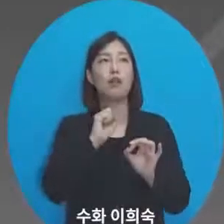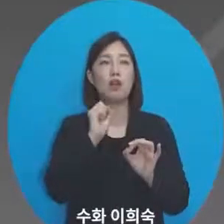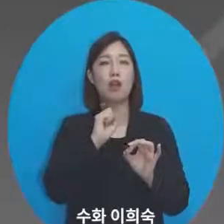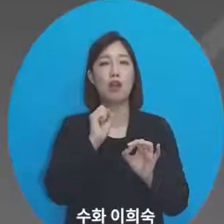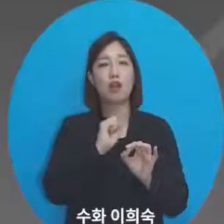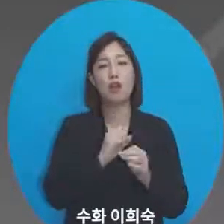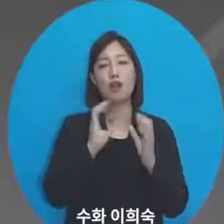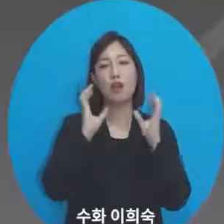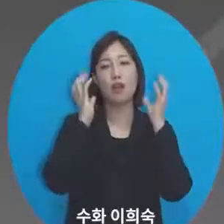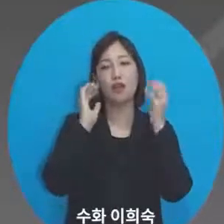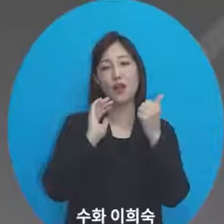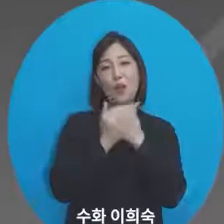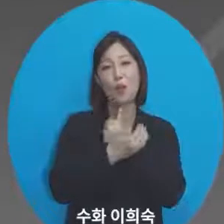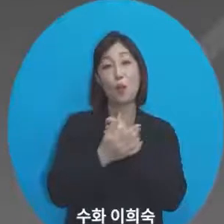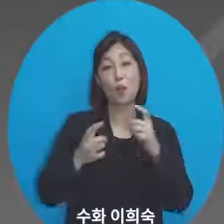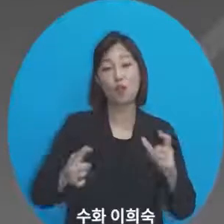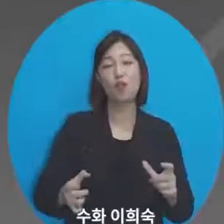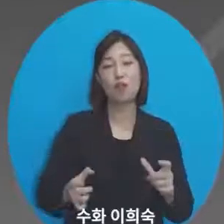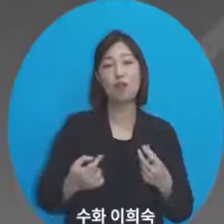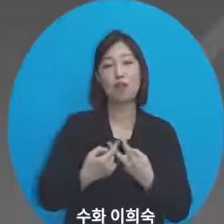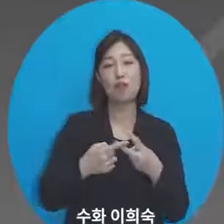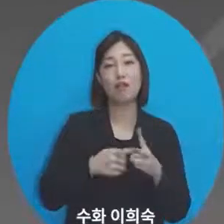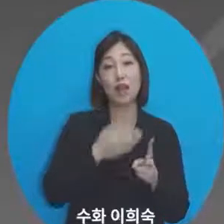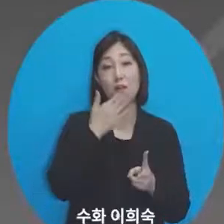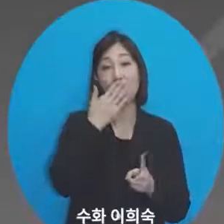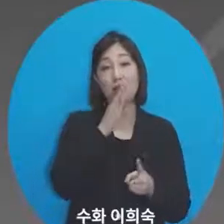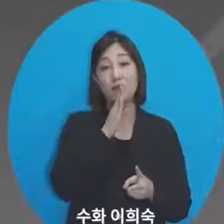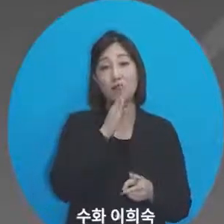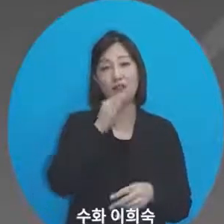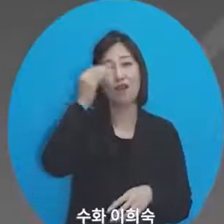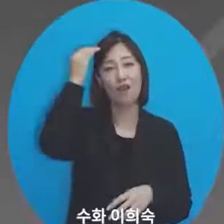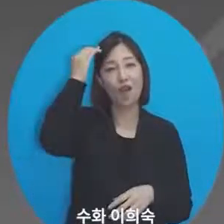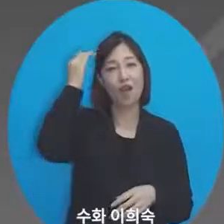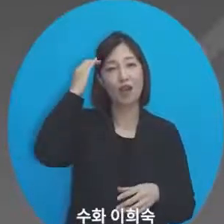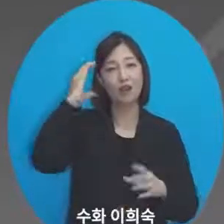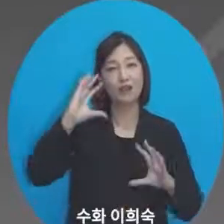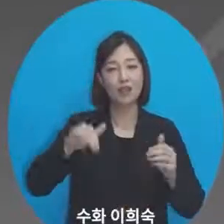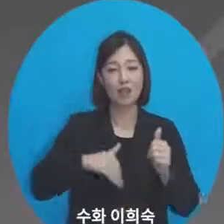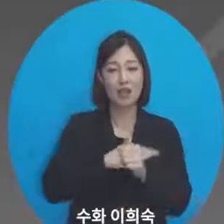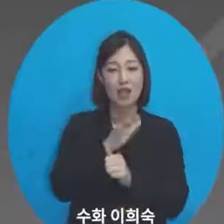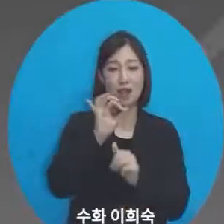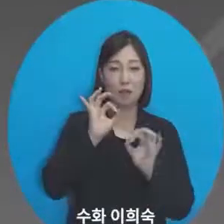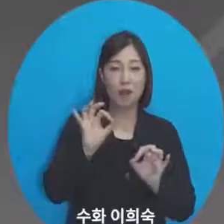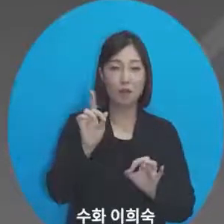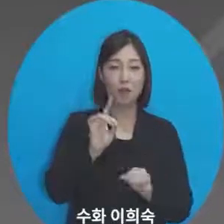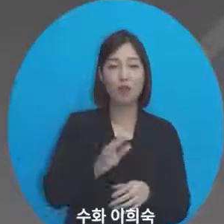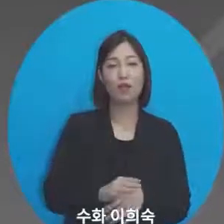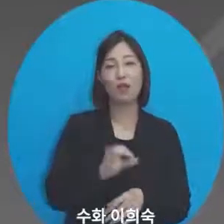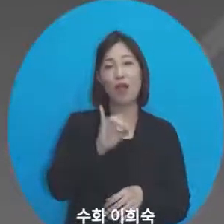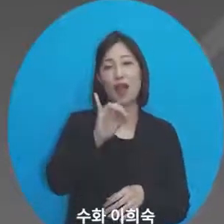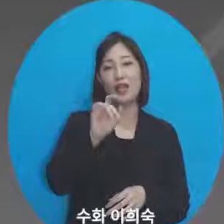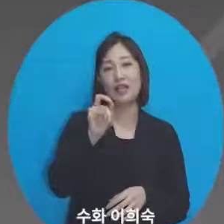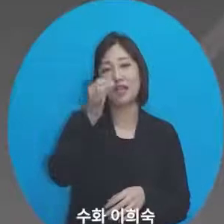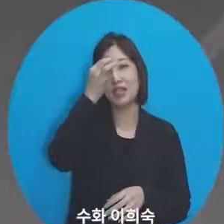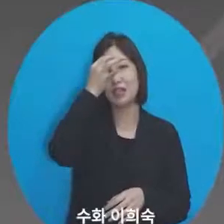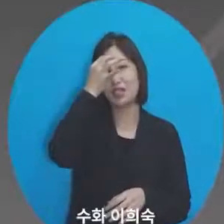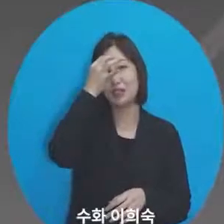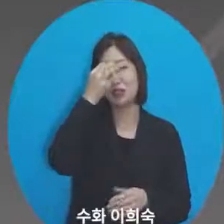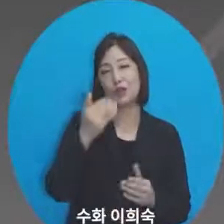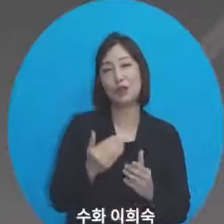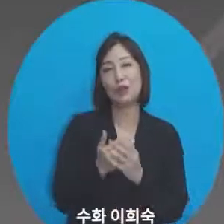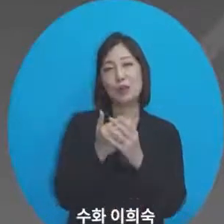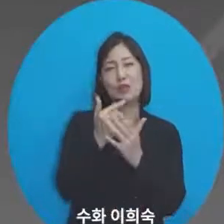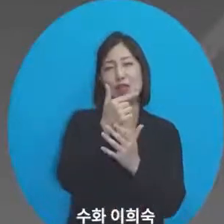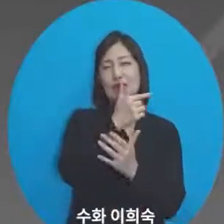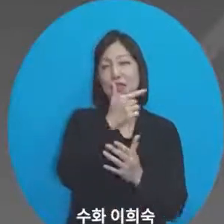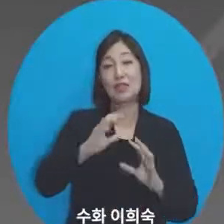모르겠네요. 대한민국은 또 IT 강국이죠. IoT를 활용한 어린이 보호구역 통합 안전 서비스가 개발이